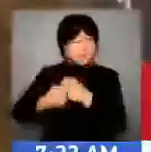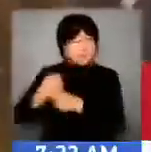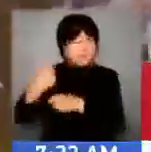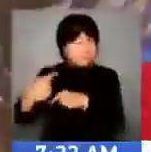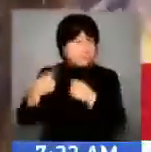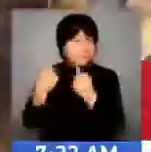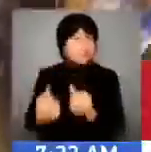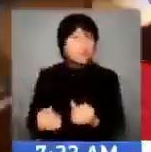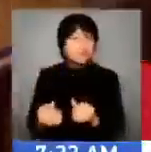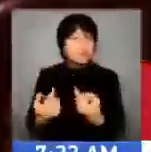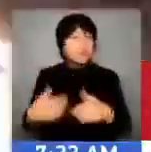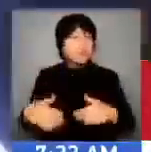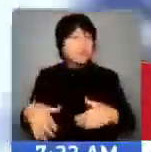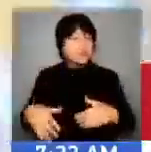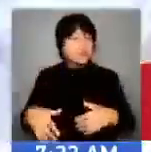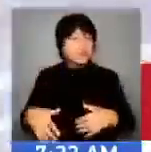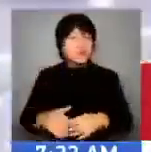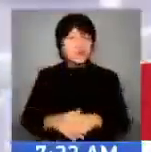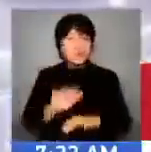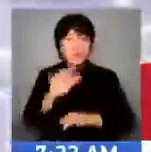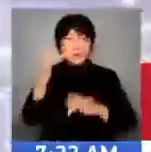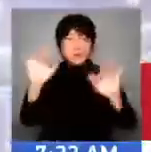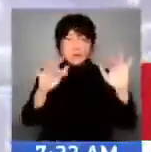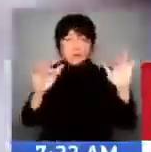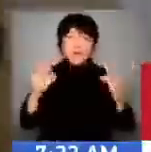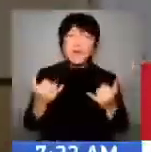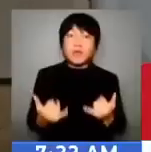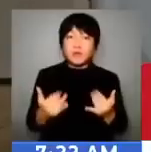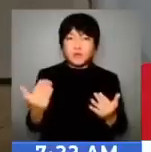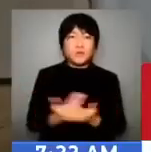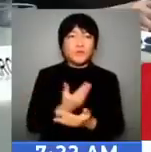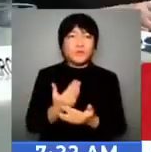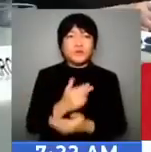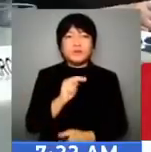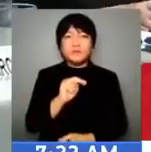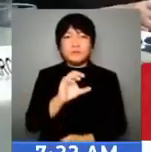mas kaabang-abang ang parating na bagong season ng NCAA.